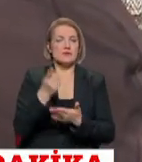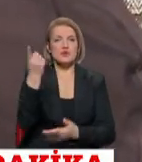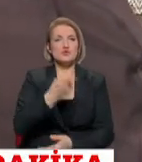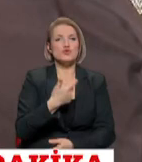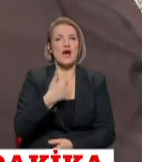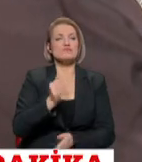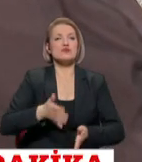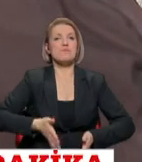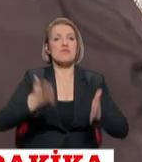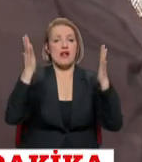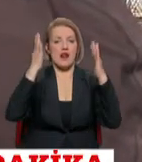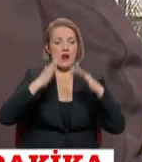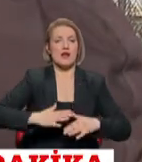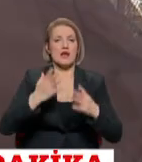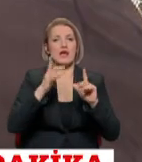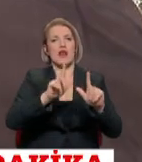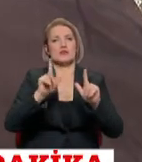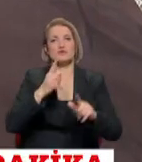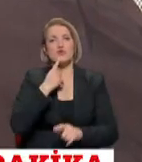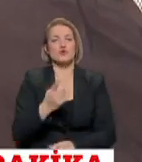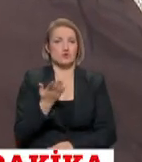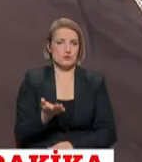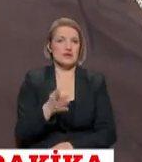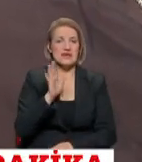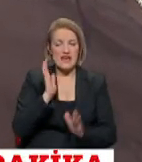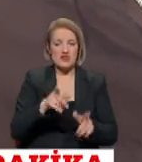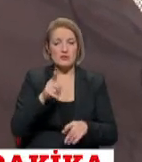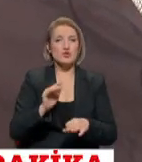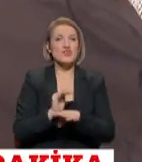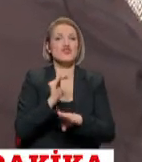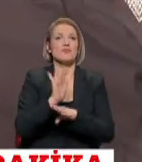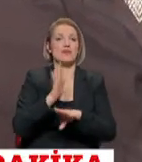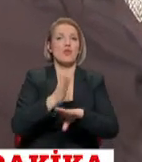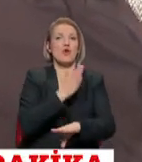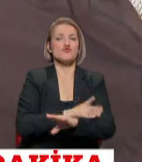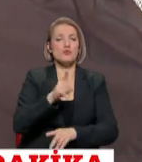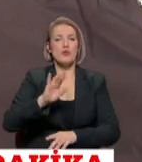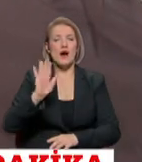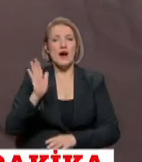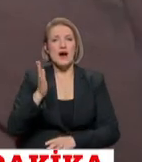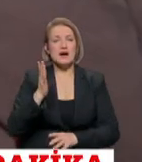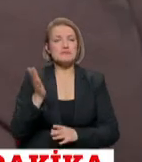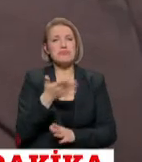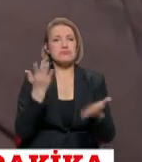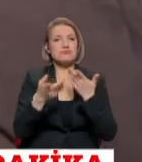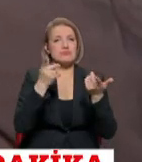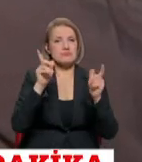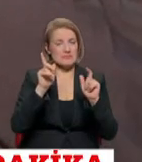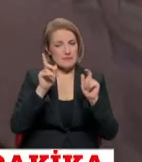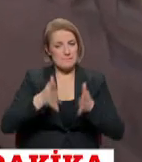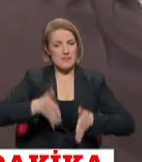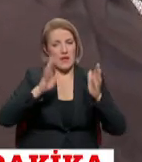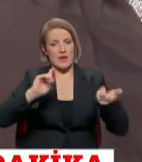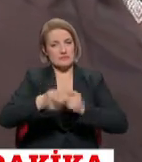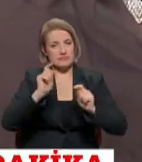%60 binaların yıkılması gerektiğini söylüyordu. Keşke bunu yaşamadan önce bunlar, bu ihmaller giderilseydi, binalara müdahale